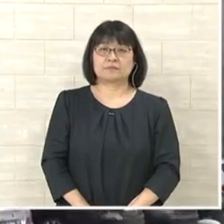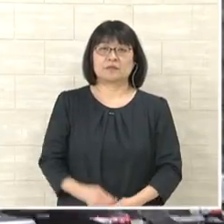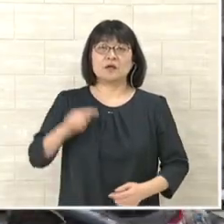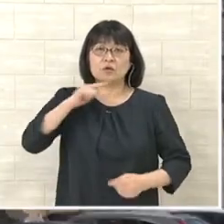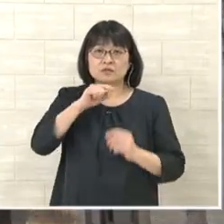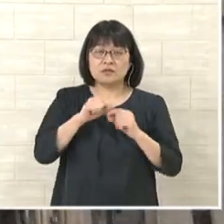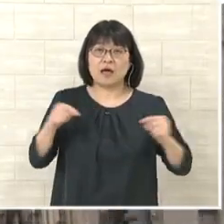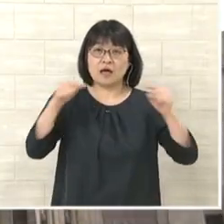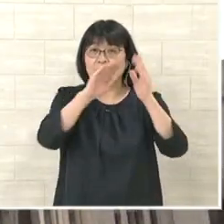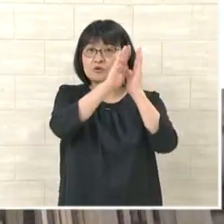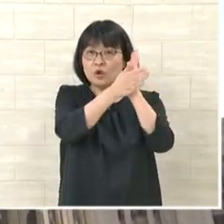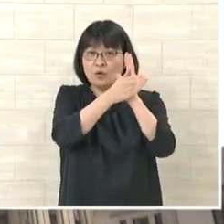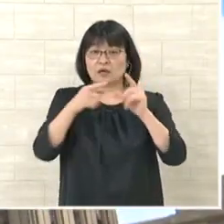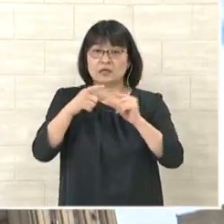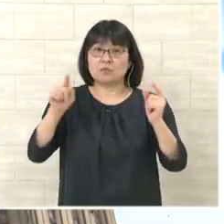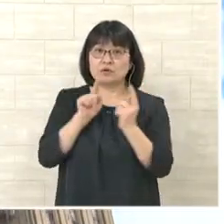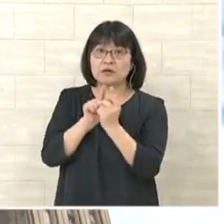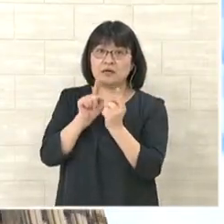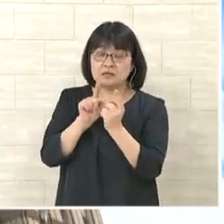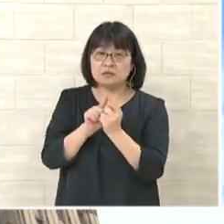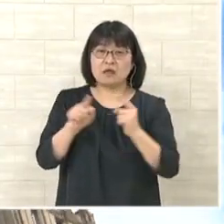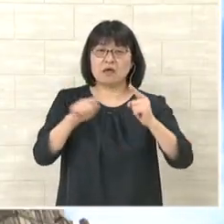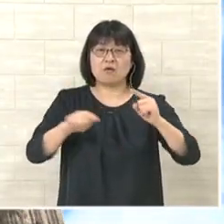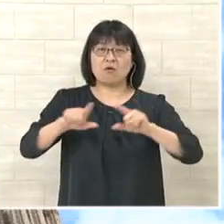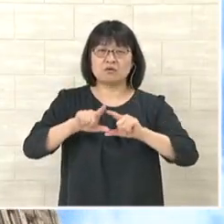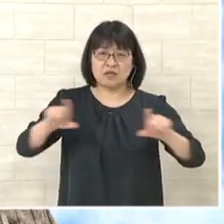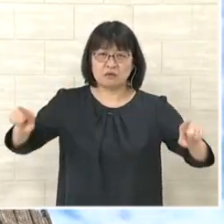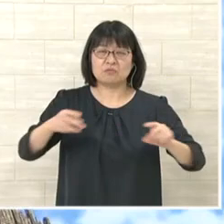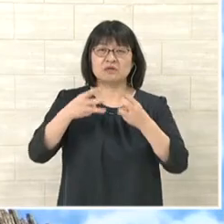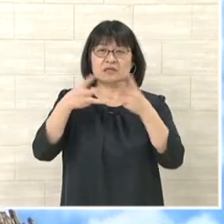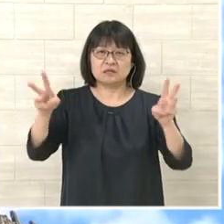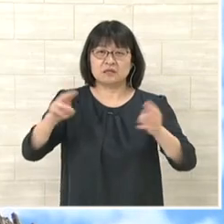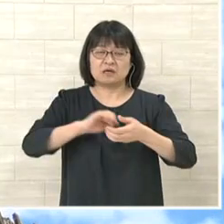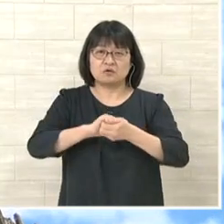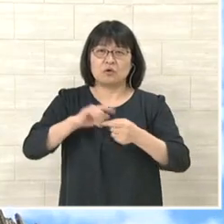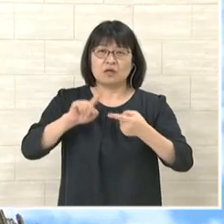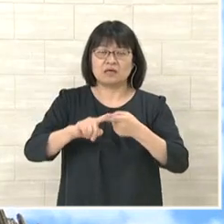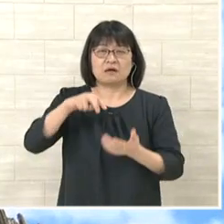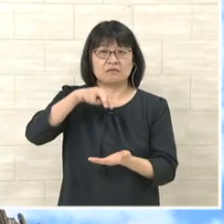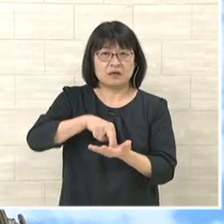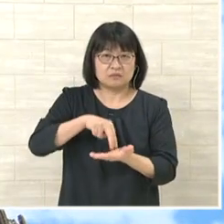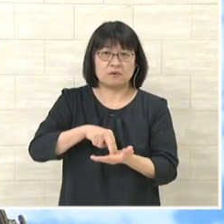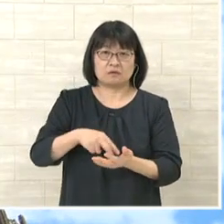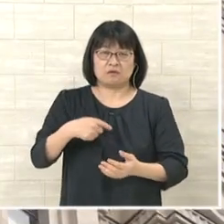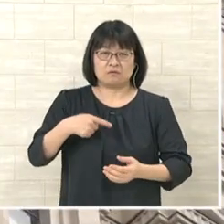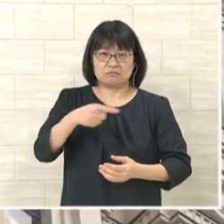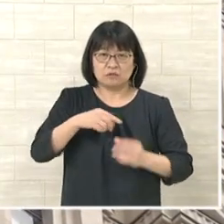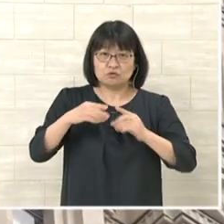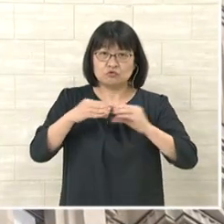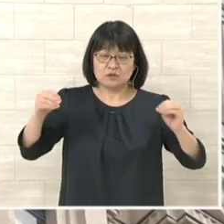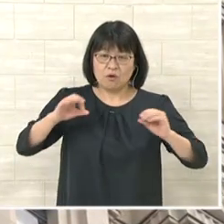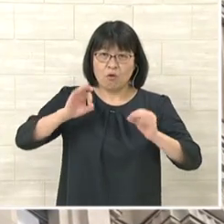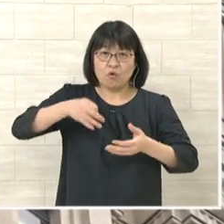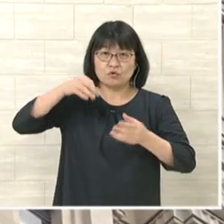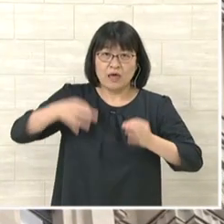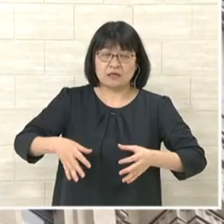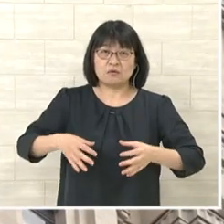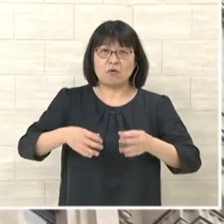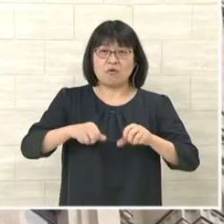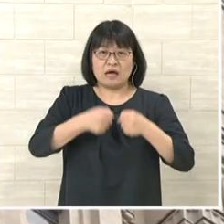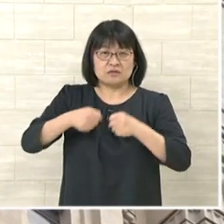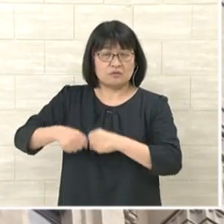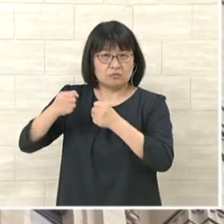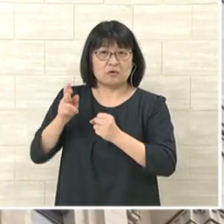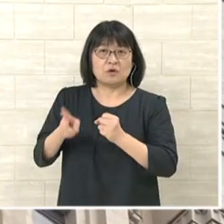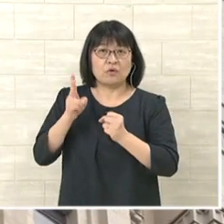ロシア外務省は日本について公然と非友好的な立場を取り、我が国の国益を害しようとしていると非難する声